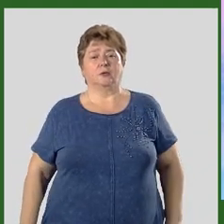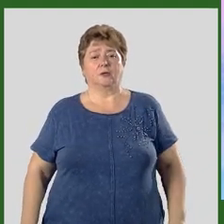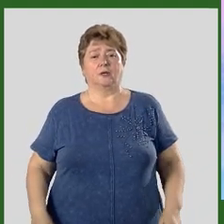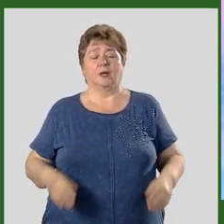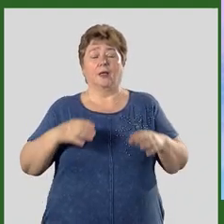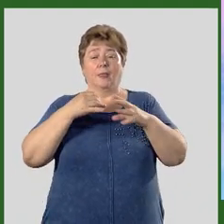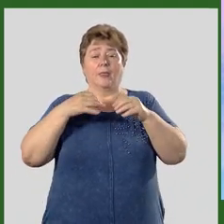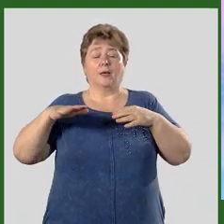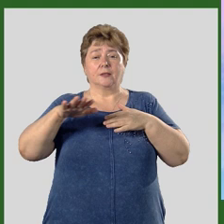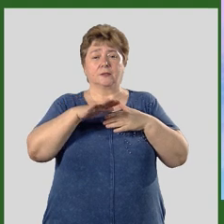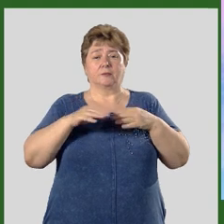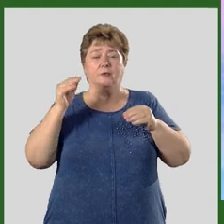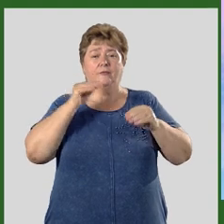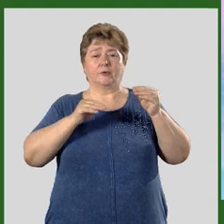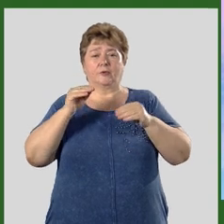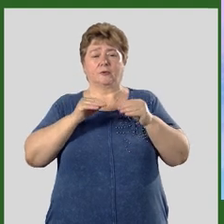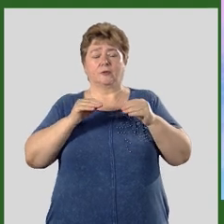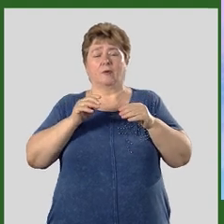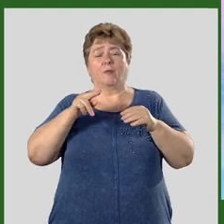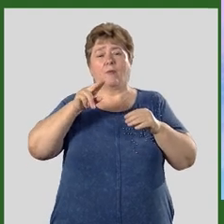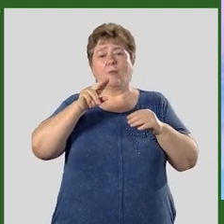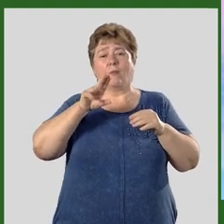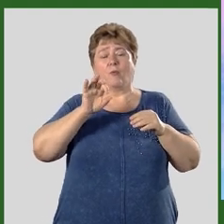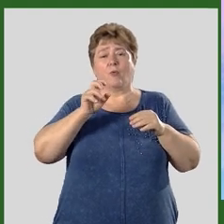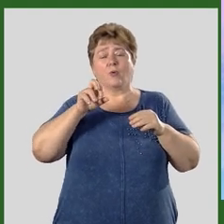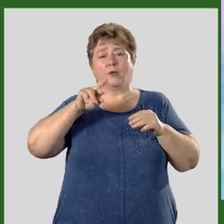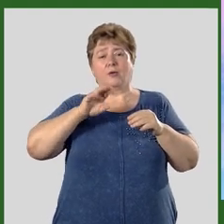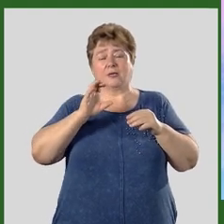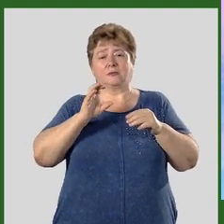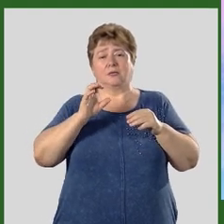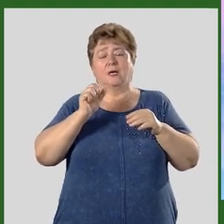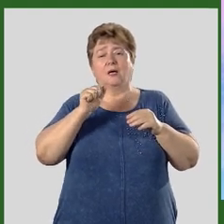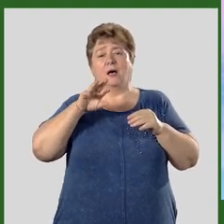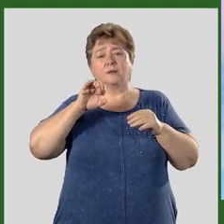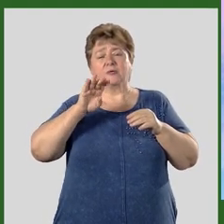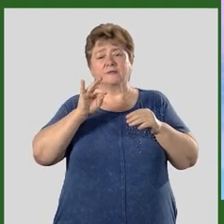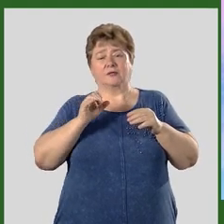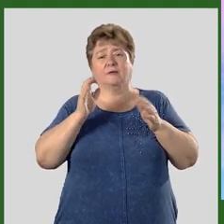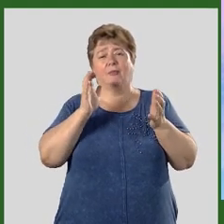получилось? На Земле формируются пояса атмосферного давления.